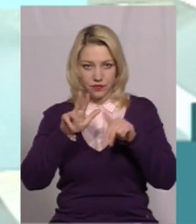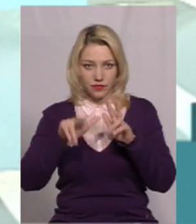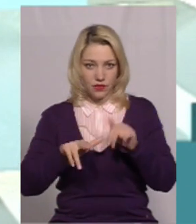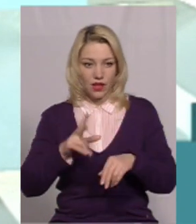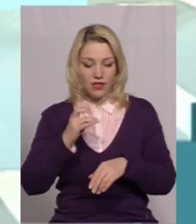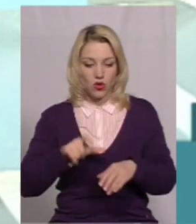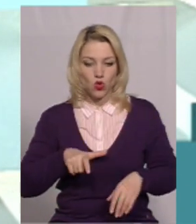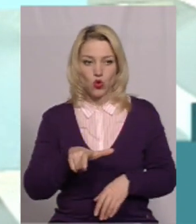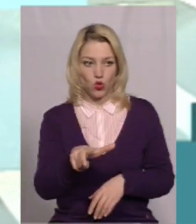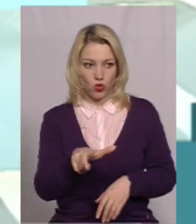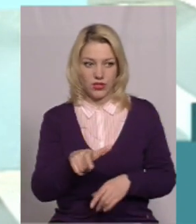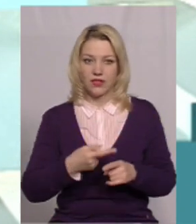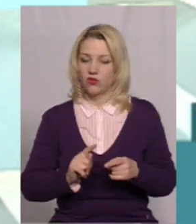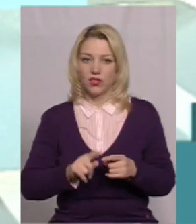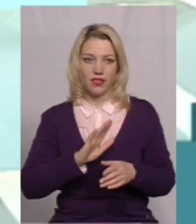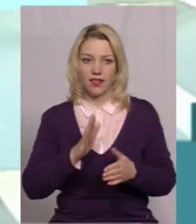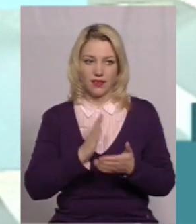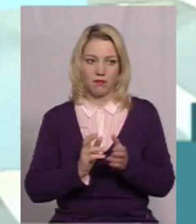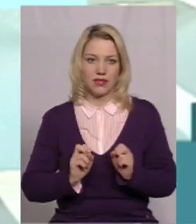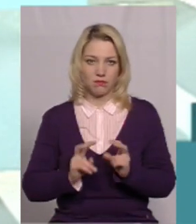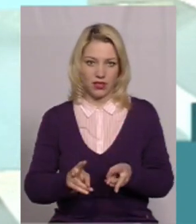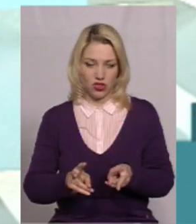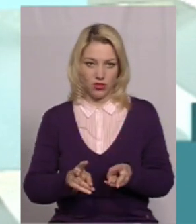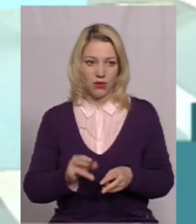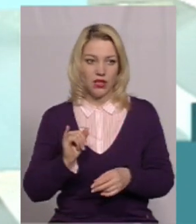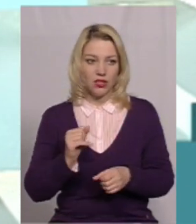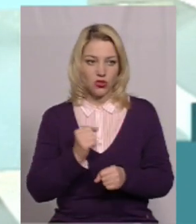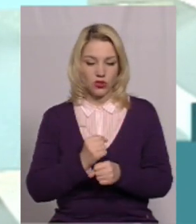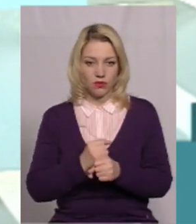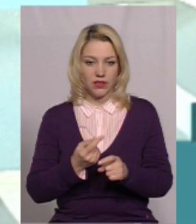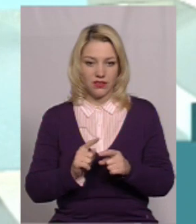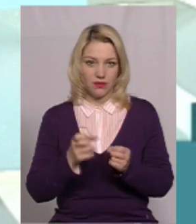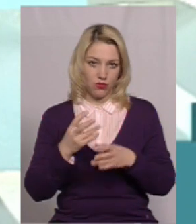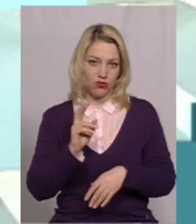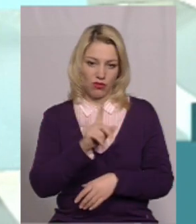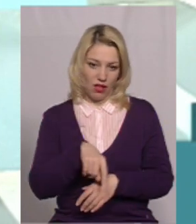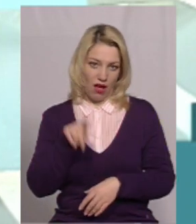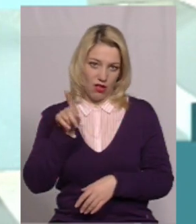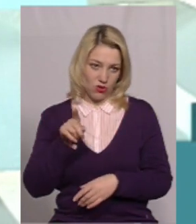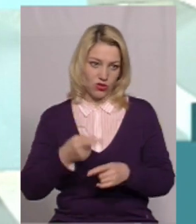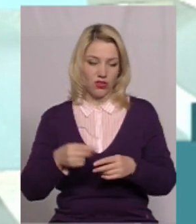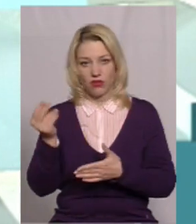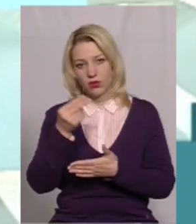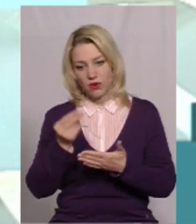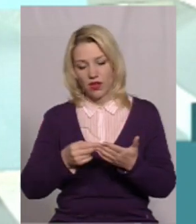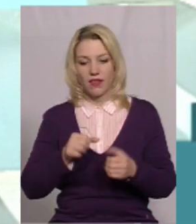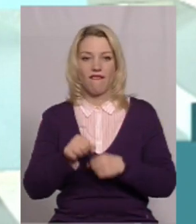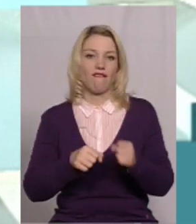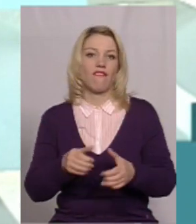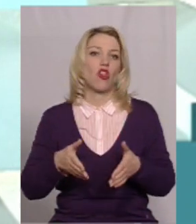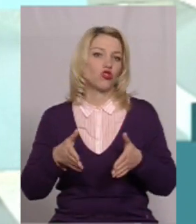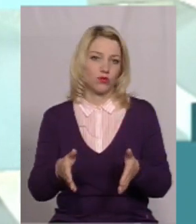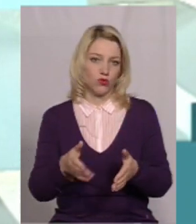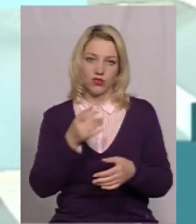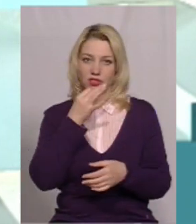на дорозі. Вони не є безпечними, і зробити то для галочки, розмалювати все місто велосмугами і сказати, що в